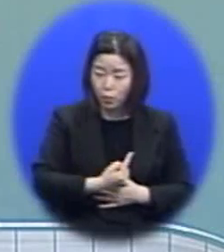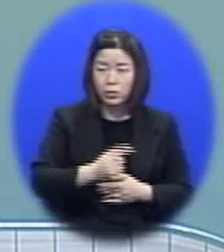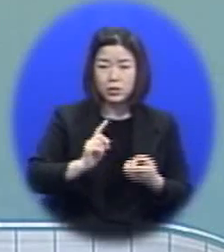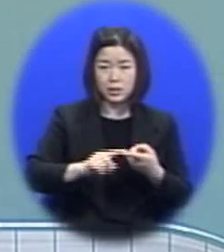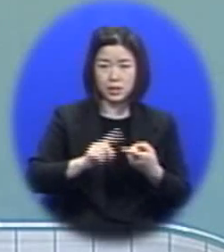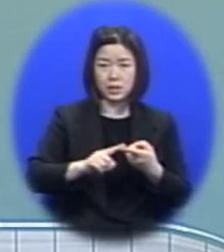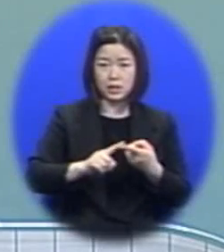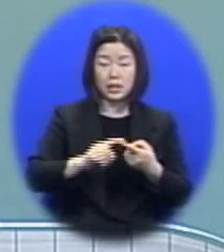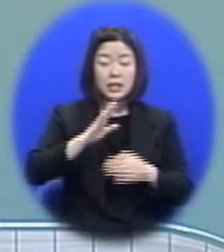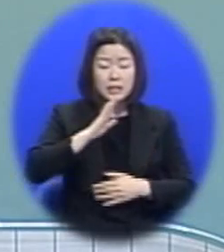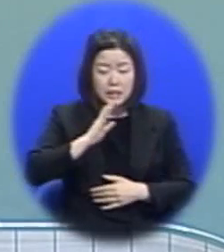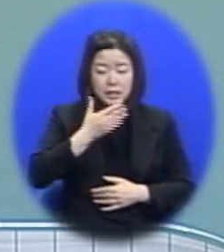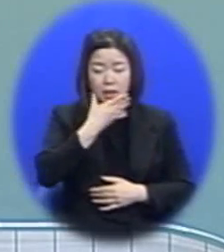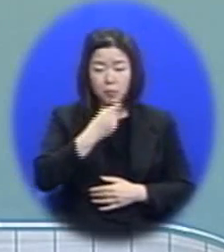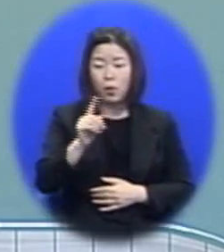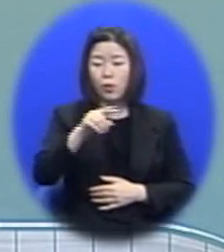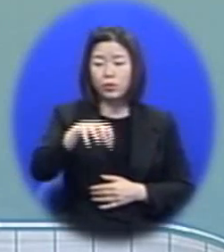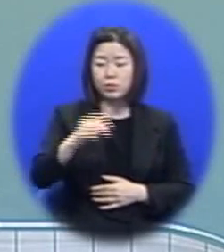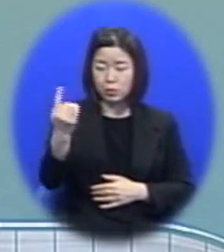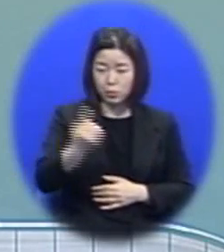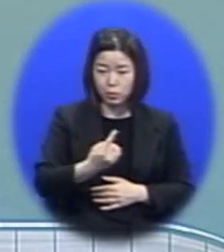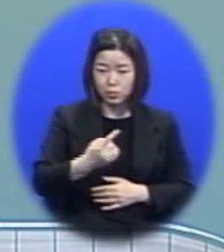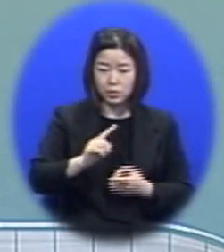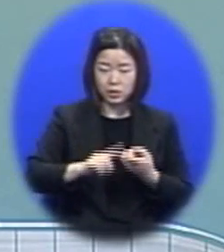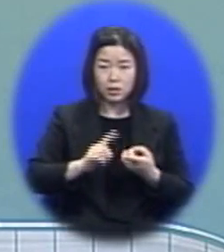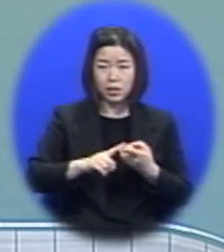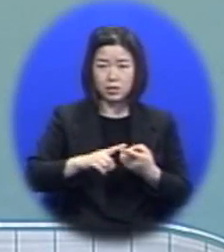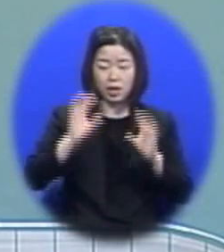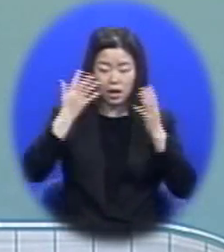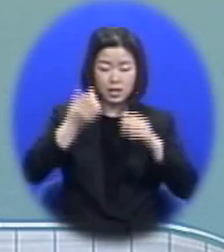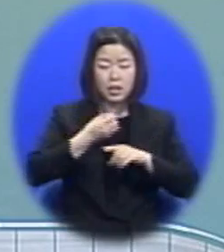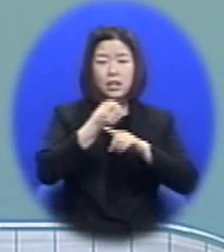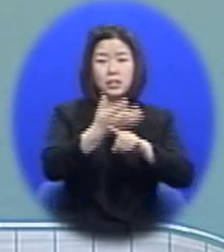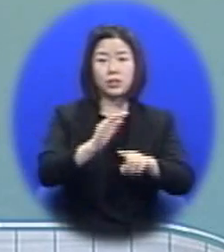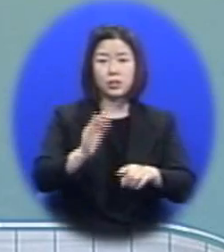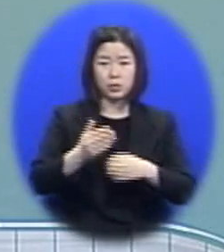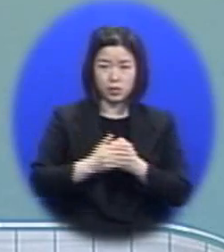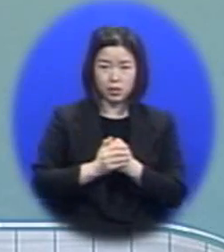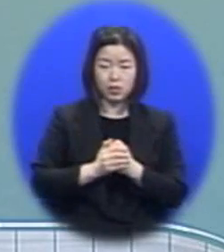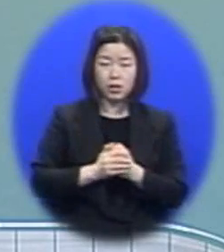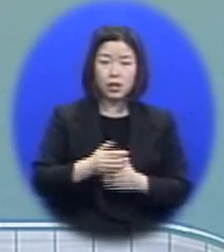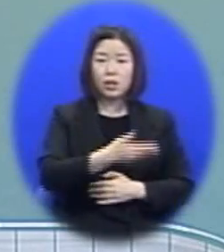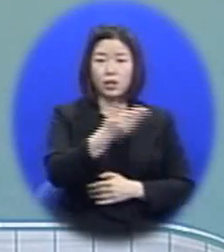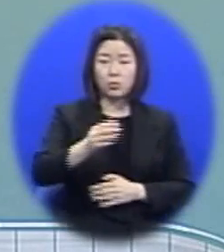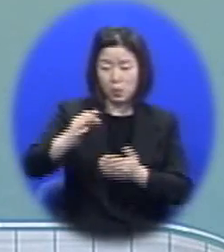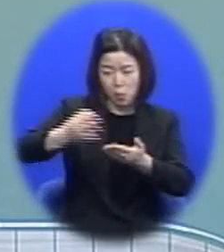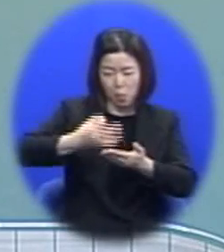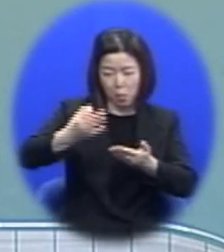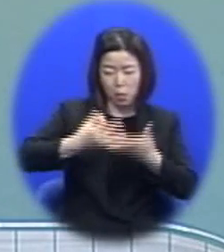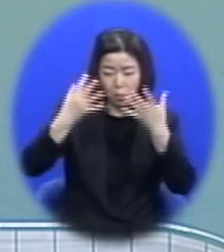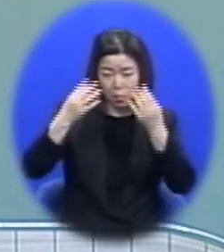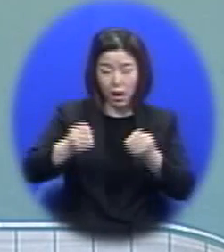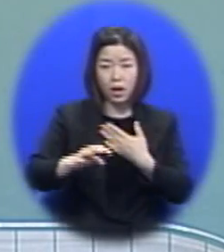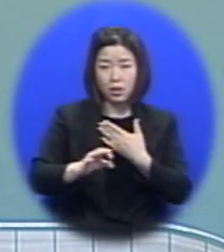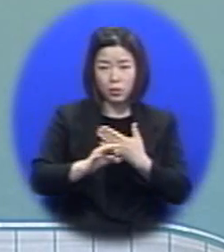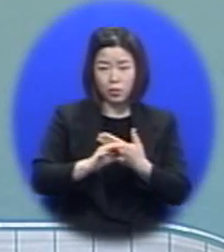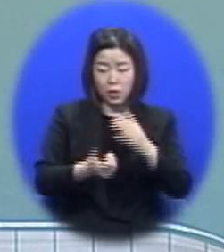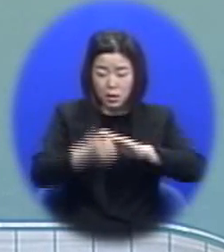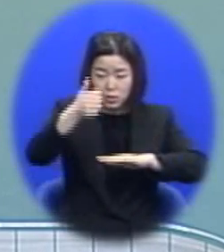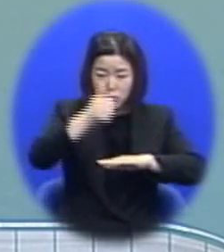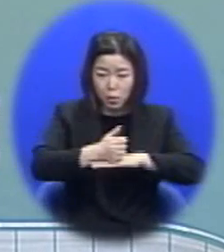어디서부터 오는지를 아이들에게 전해 줘야 되잖아요 여러분 돈 많이 벌고 성공하면 행복합니까